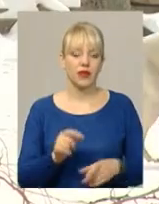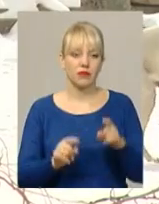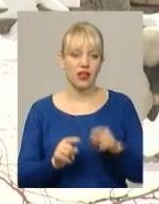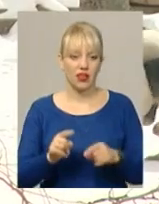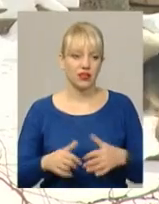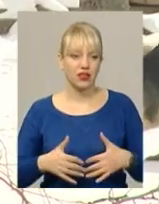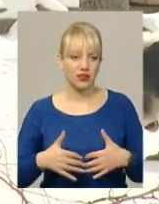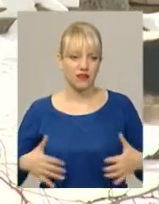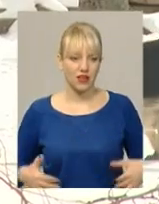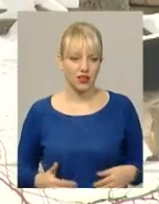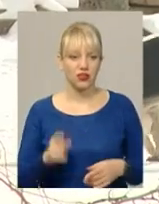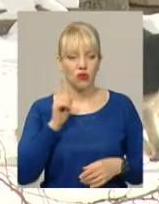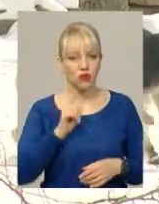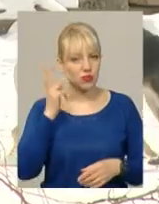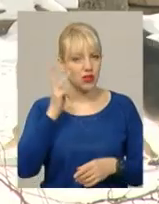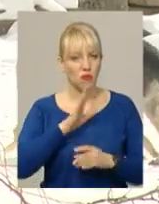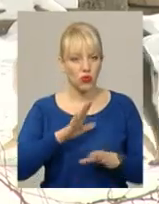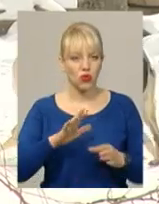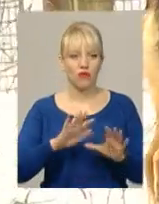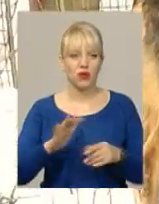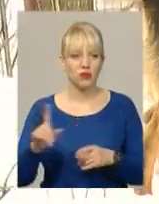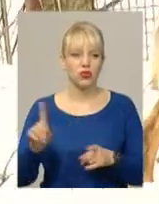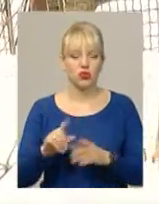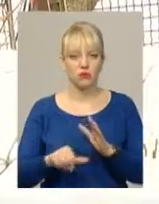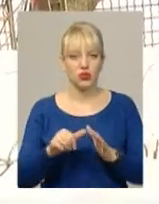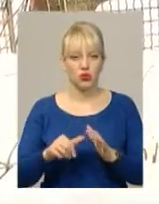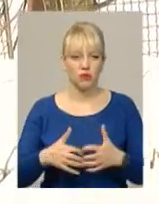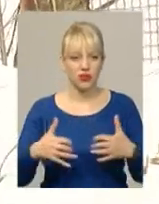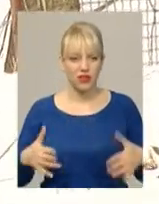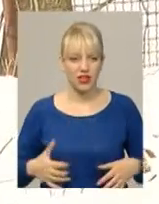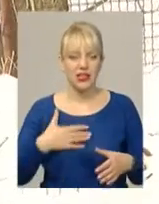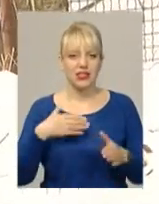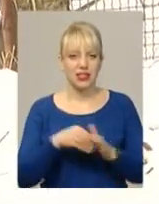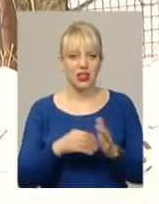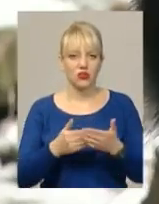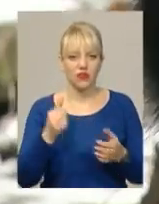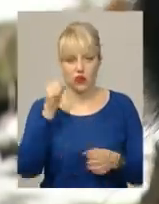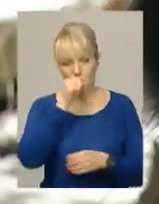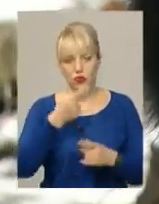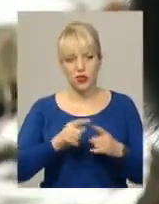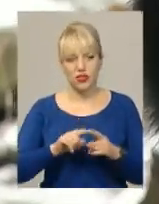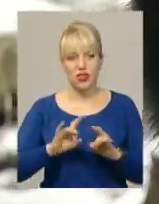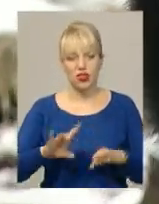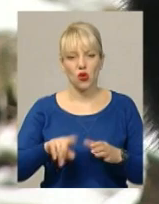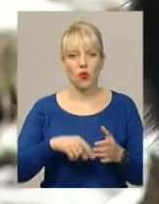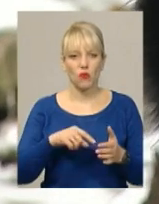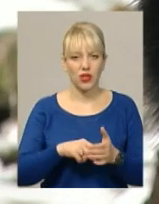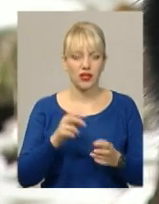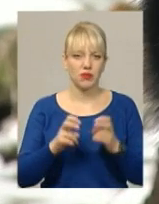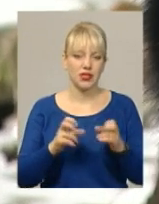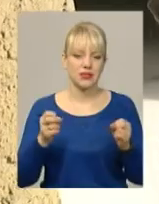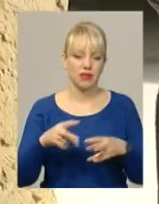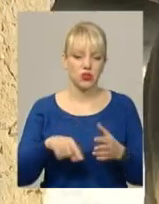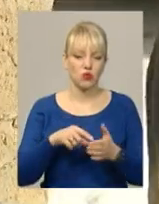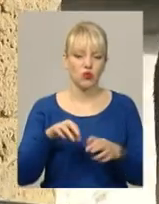Поки що у Хмельницькому не було випадків, щоб бездомні тварини загинули від холоду. Про це заявили в комунальному підприємстві «Спецкомунтранс». Всього в